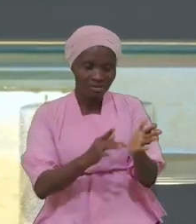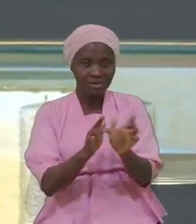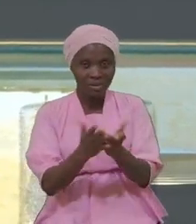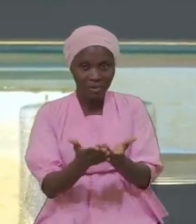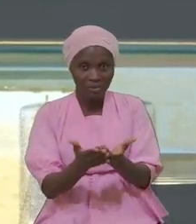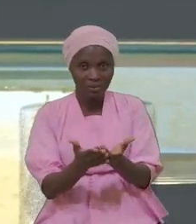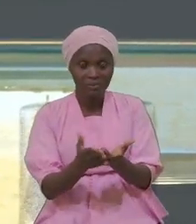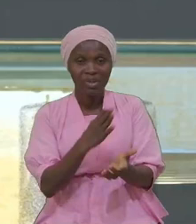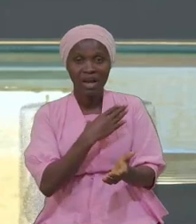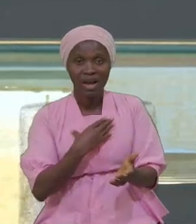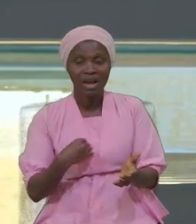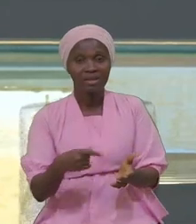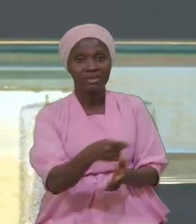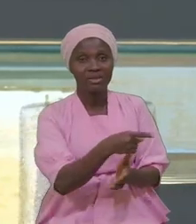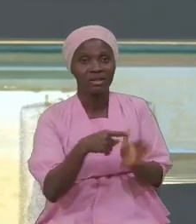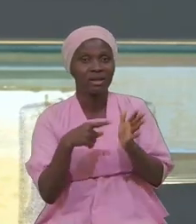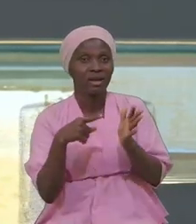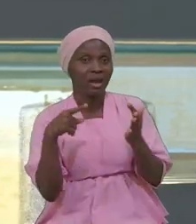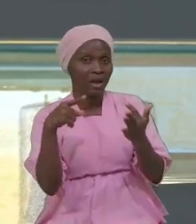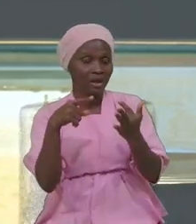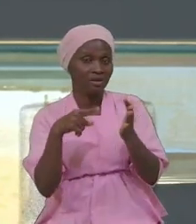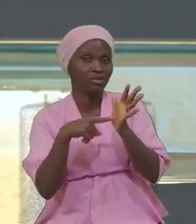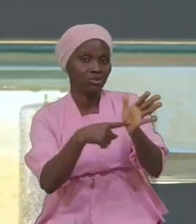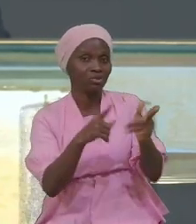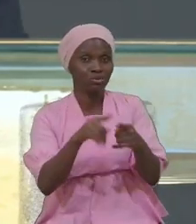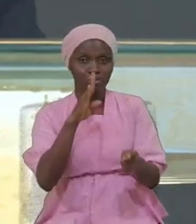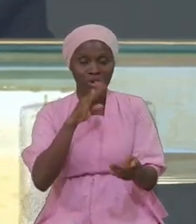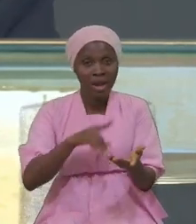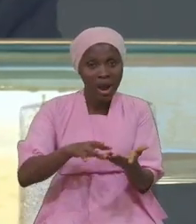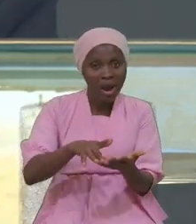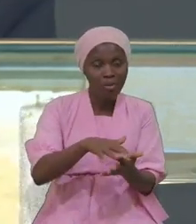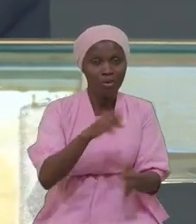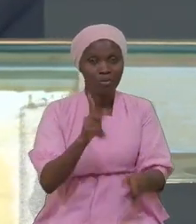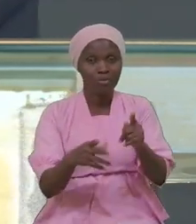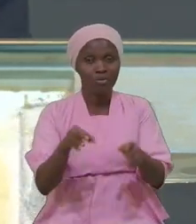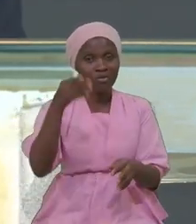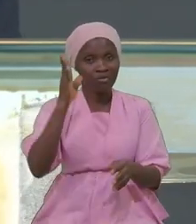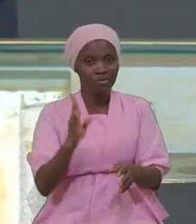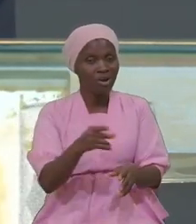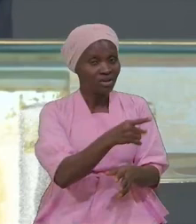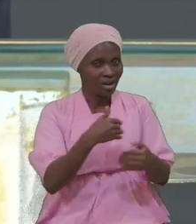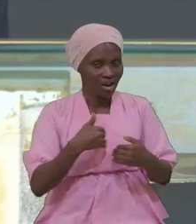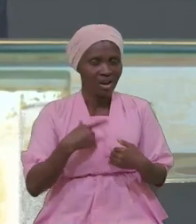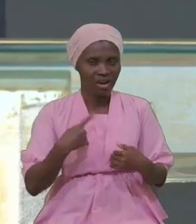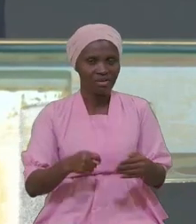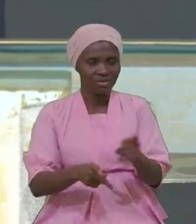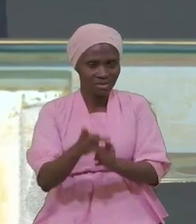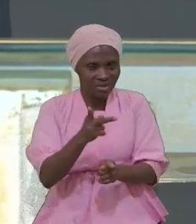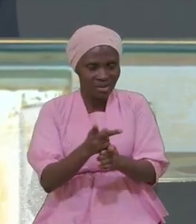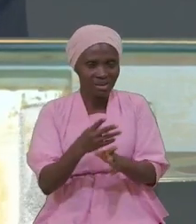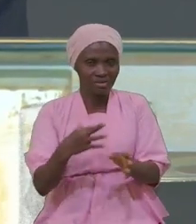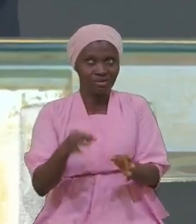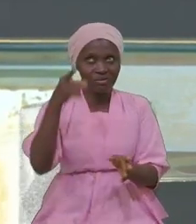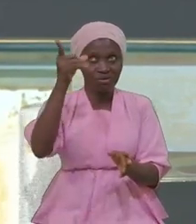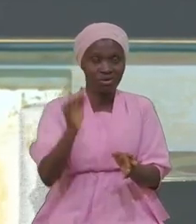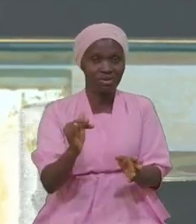chantent, ils citent les Écritures. Il est parmi le peuple de Dieu, ayant l'apparence